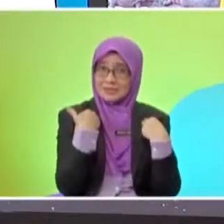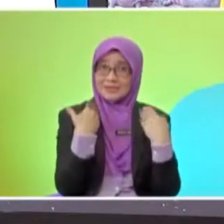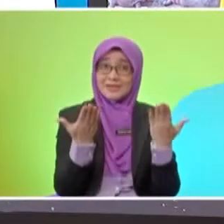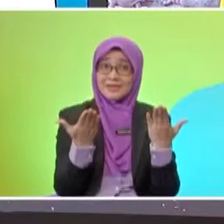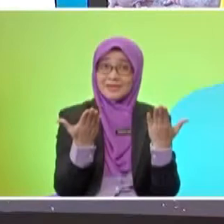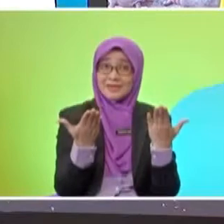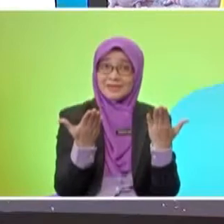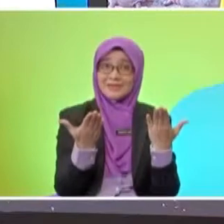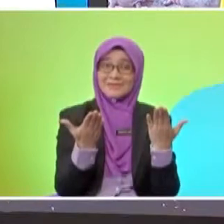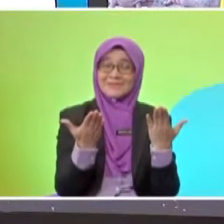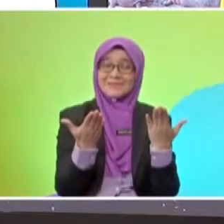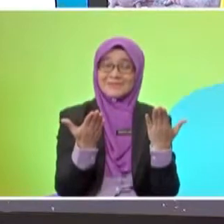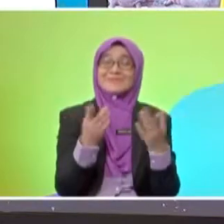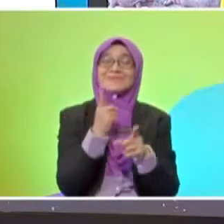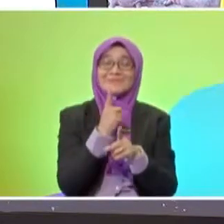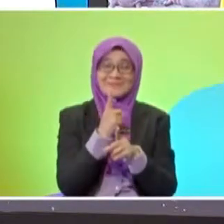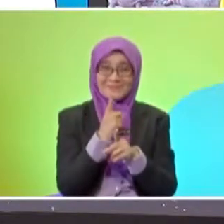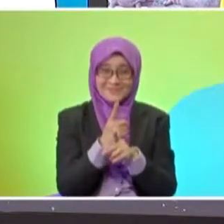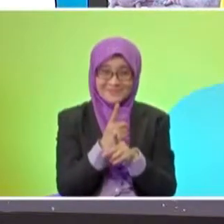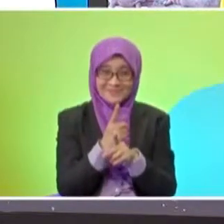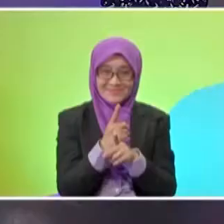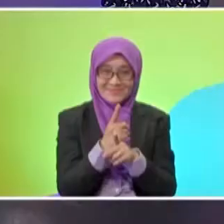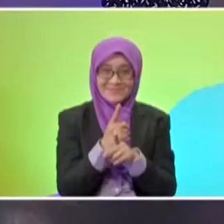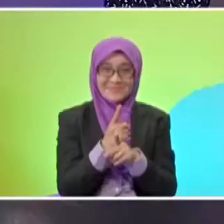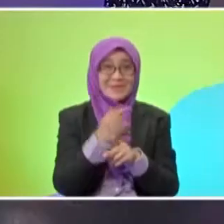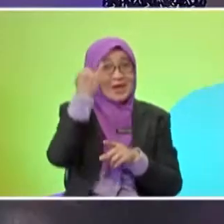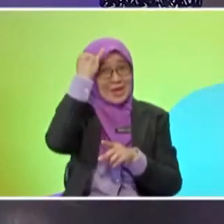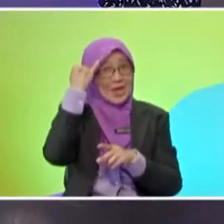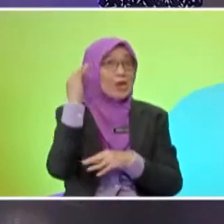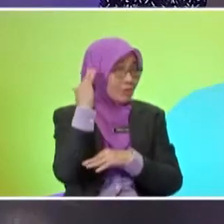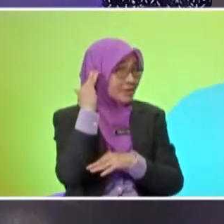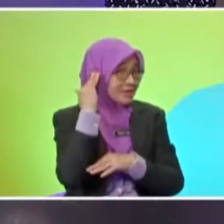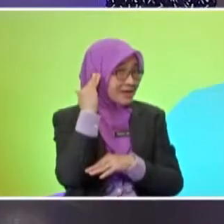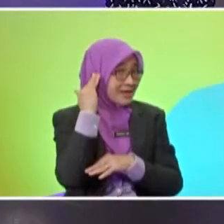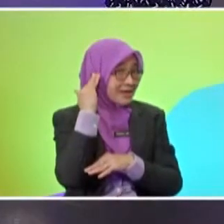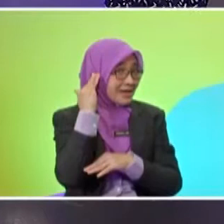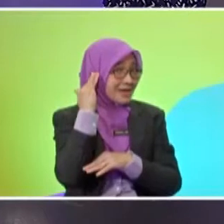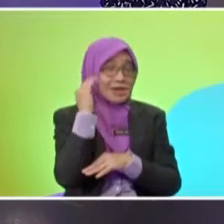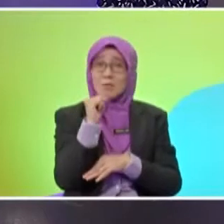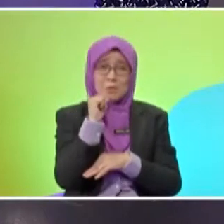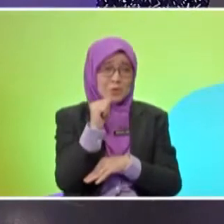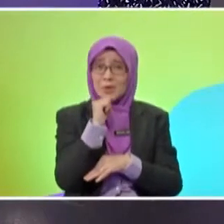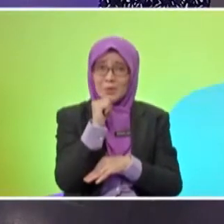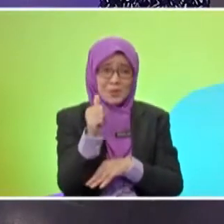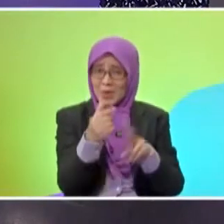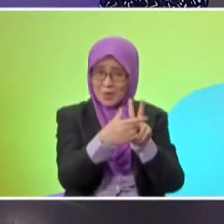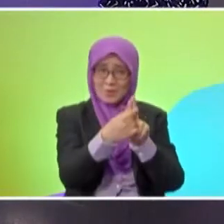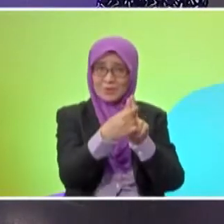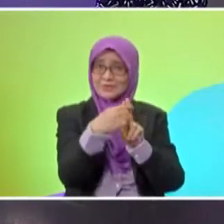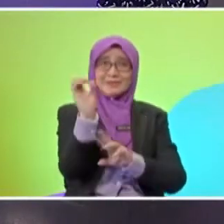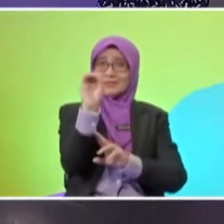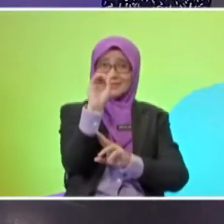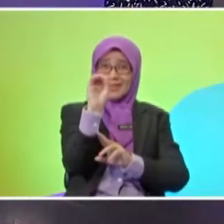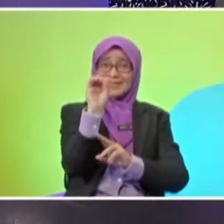Ayo kita ah betul event dengan Jokowi mereka rumah ah mereka buka mp3dj